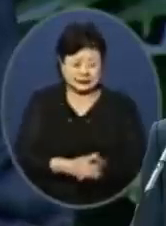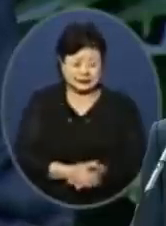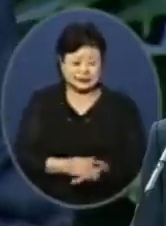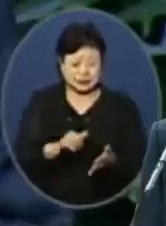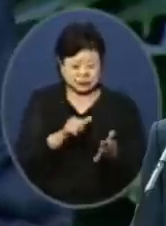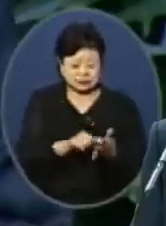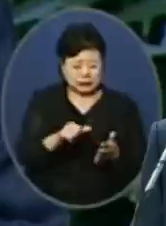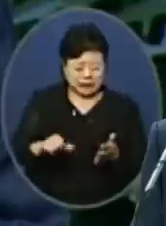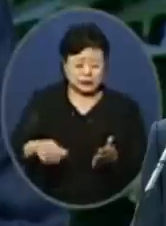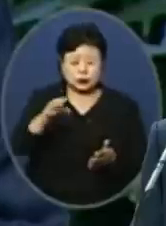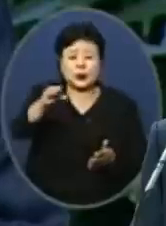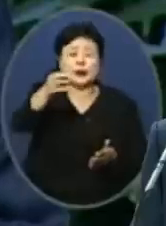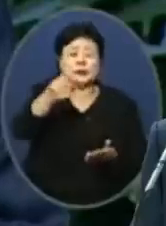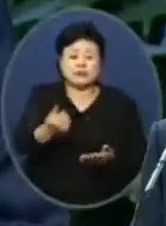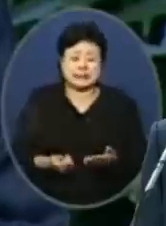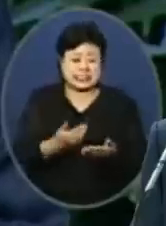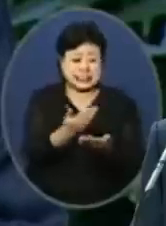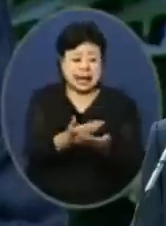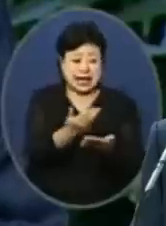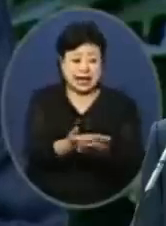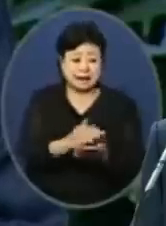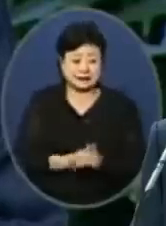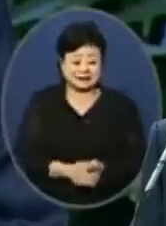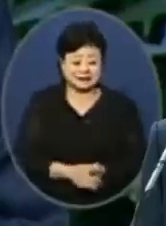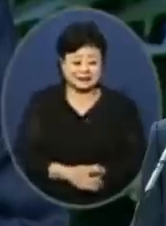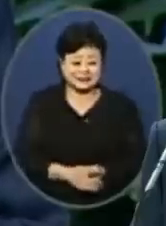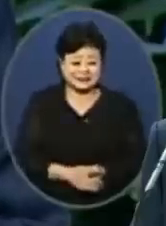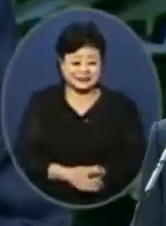내게 속한 분깃을 내게 주십시오.